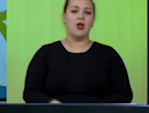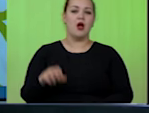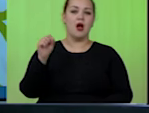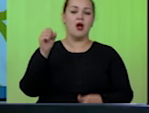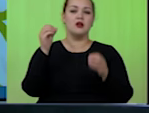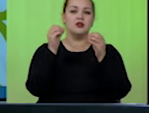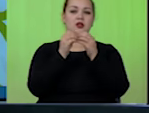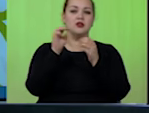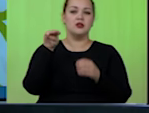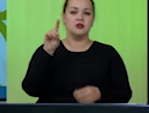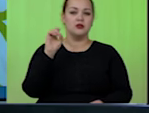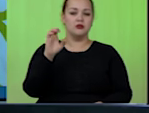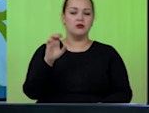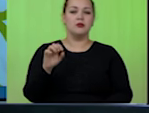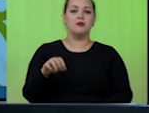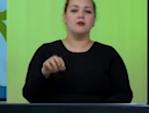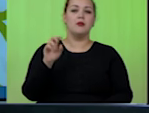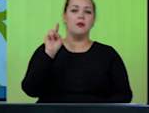10 000. Б.